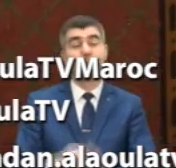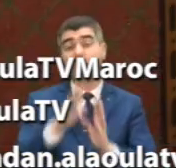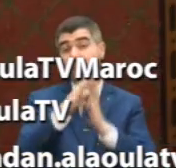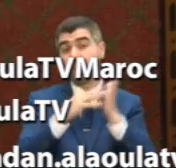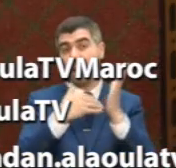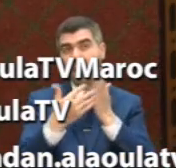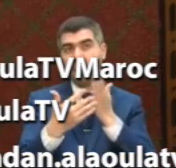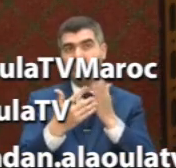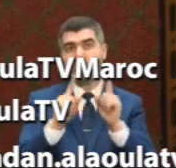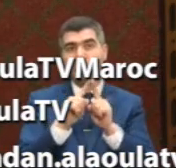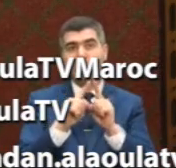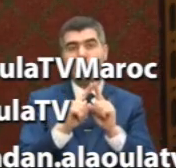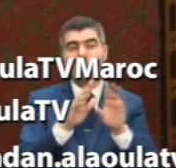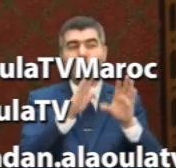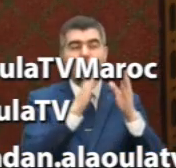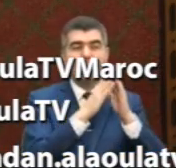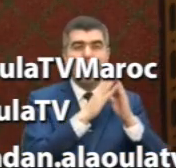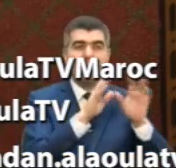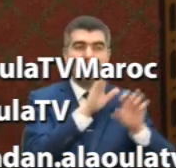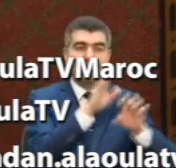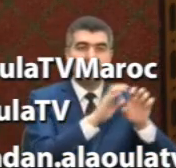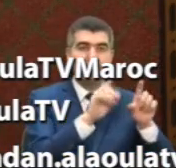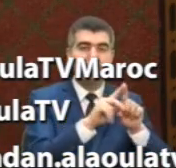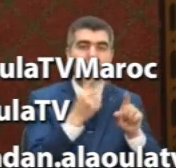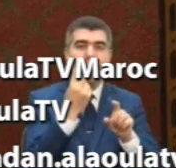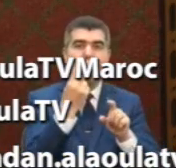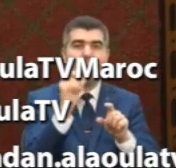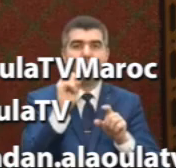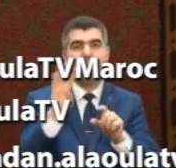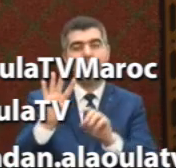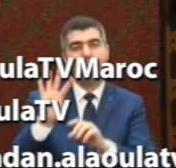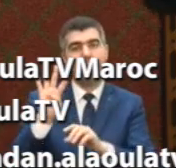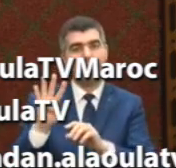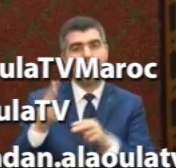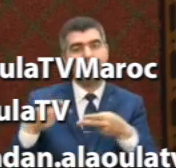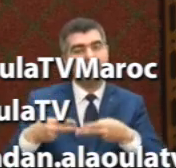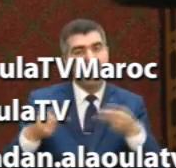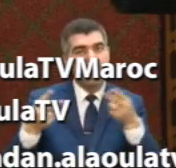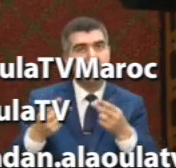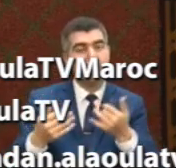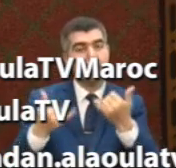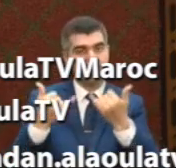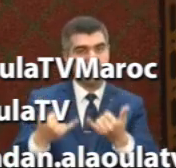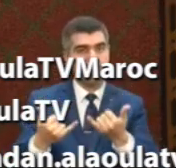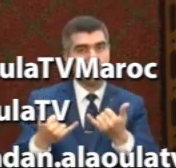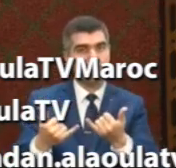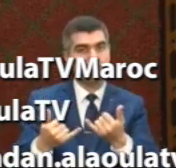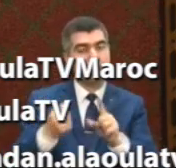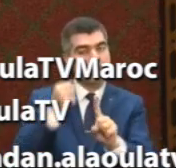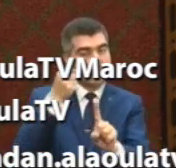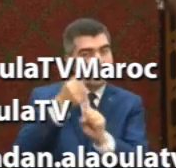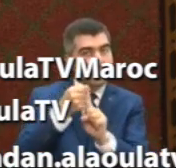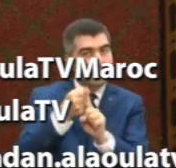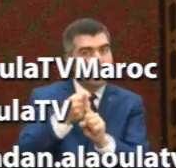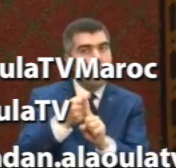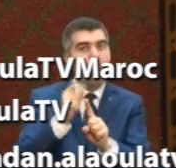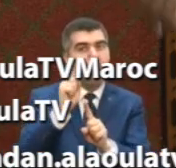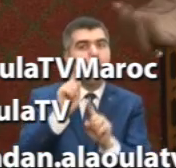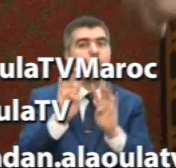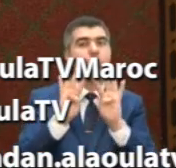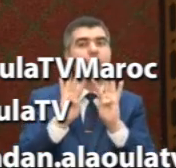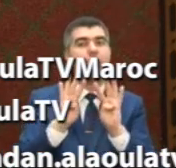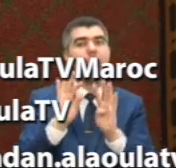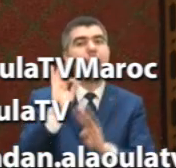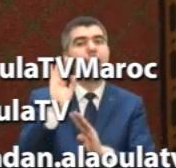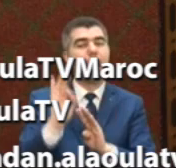المدن بدون صفيح مرة أخرى للتذكير انطلق في 2004، اليوم قطع أشواط كبيرة، وصلنا ل 81% ديال